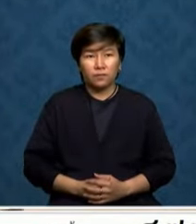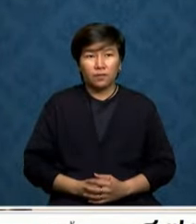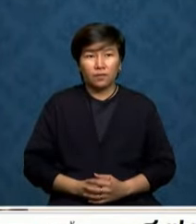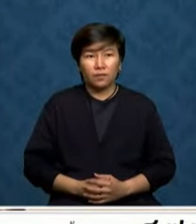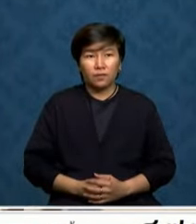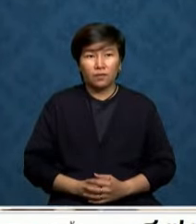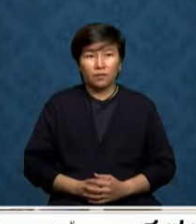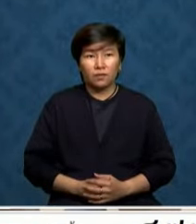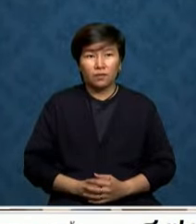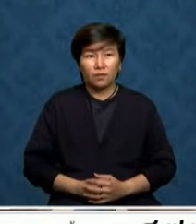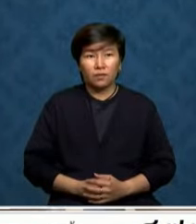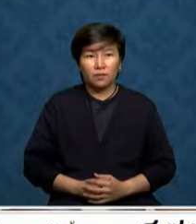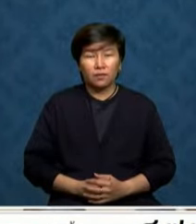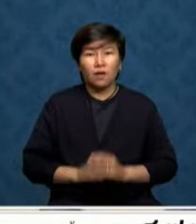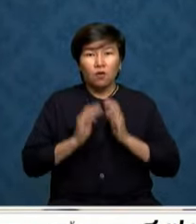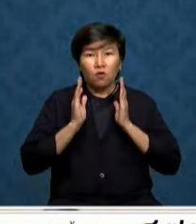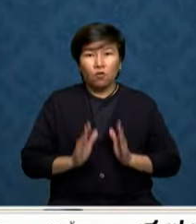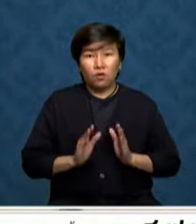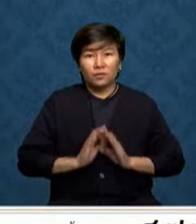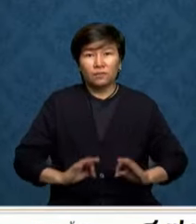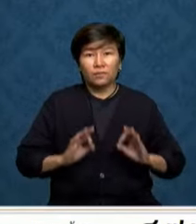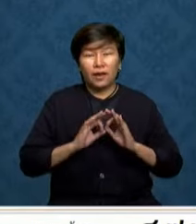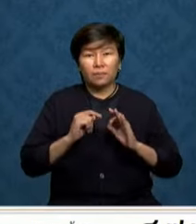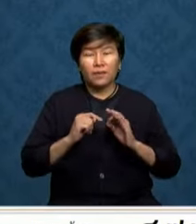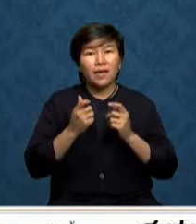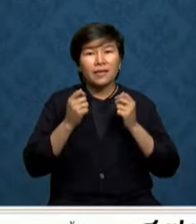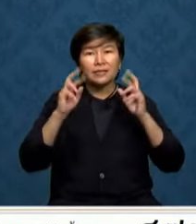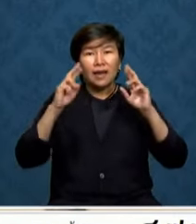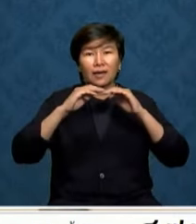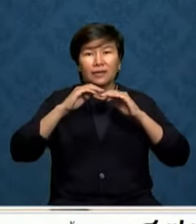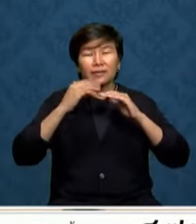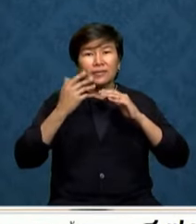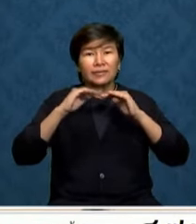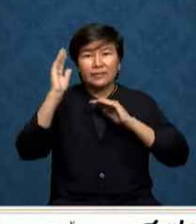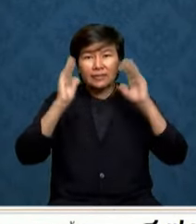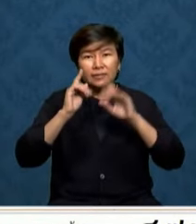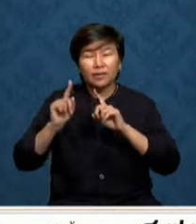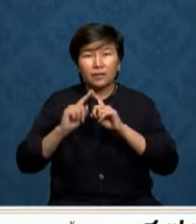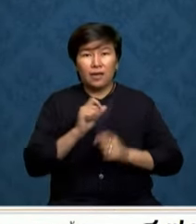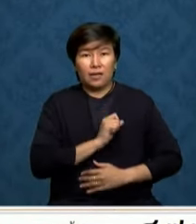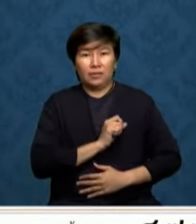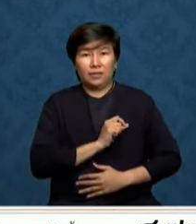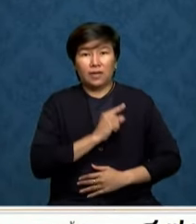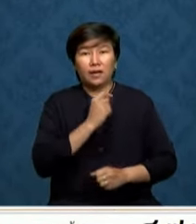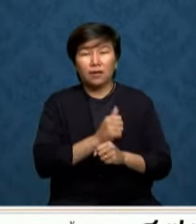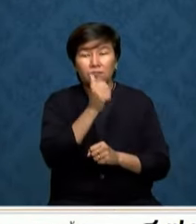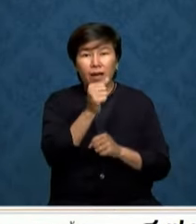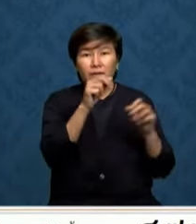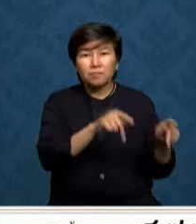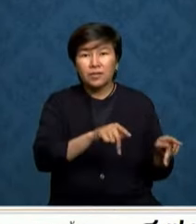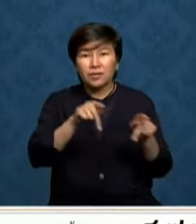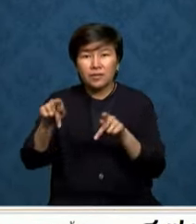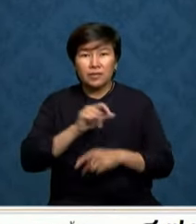ประชาบุคคลย่อมมีเสรีภาพบริบูรณ์ในการนับถือศาสนาย่อมมีเสรีภาพในการปฏิบัติและประกอบพิธีกรรมต่างเหล่า